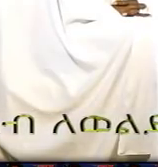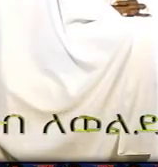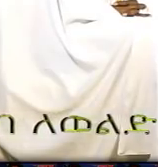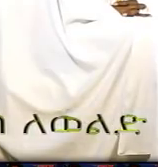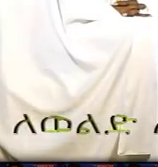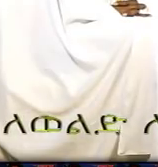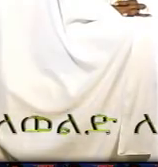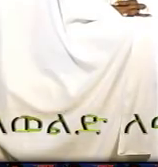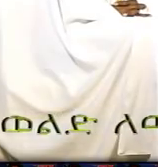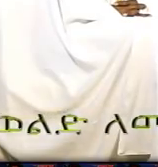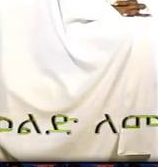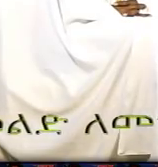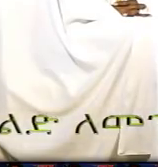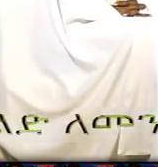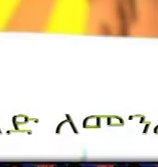ሃሌሉያ ለወልድ